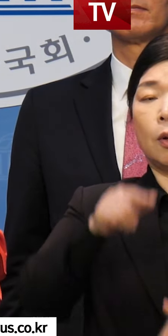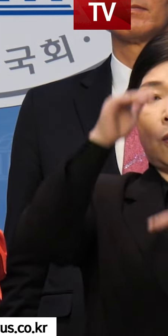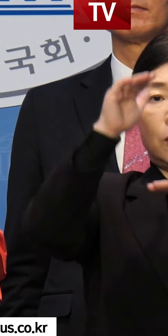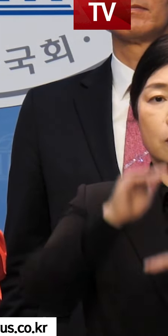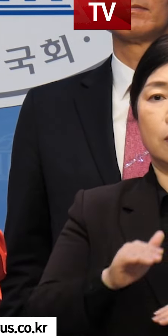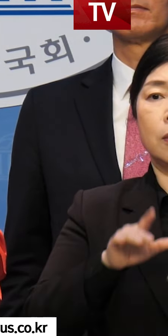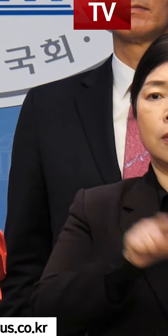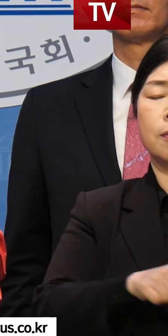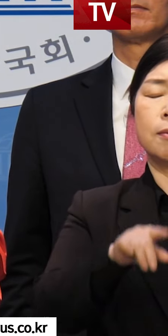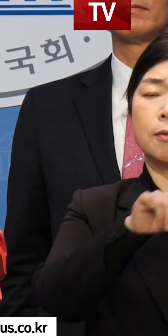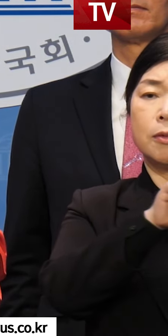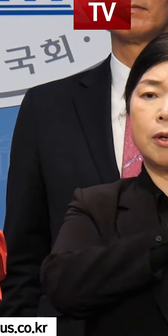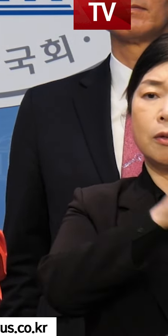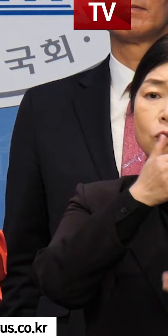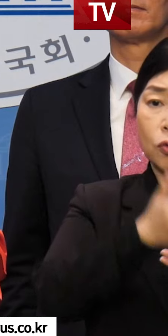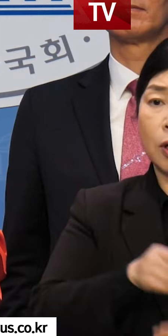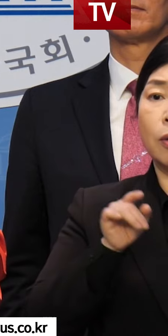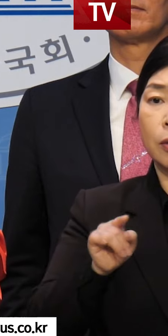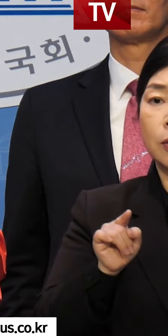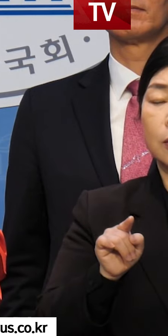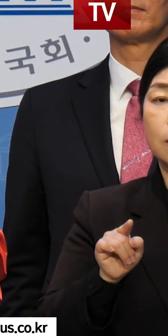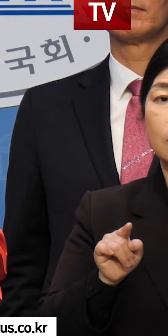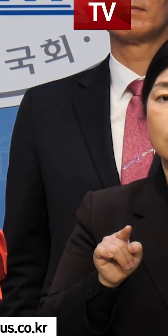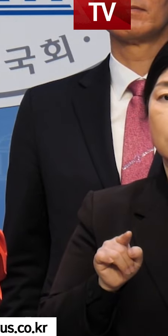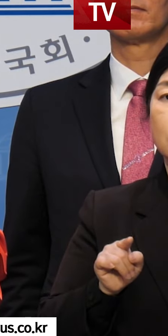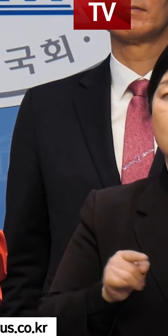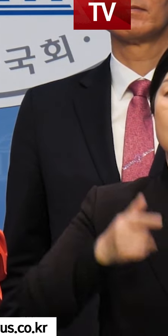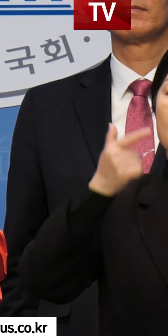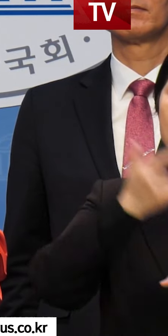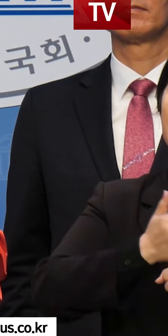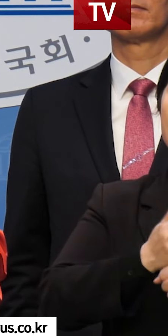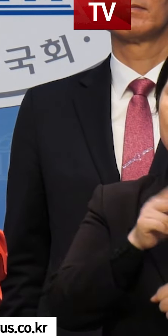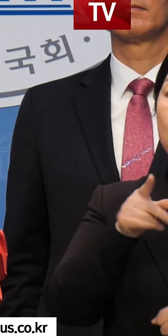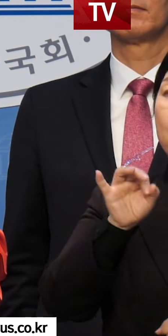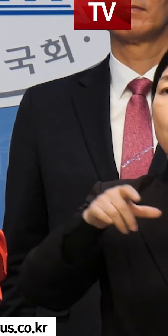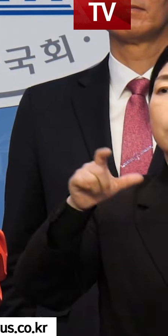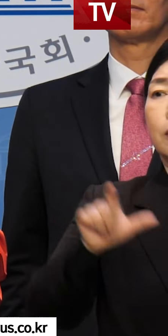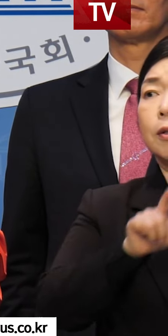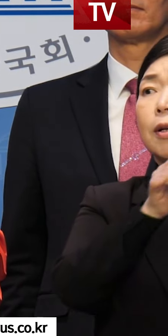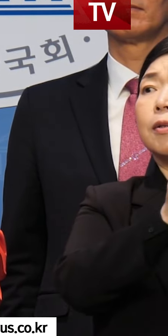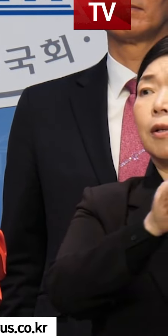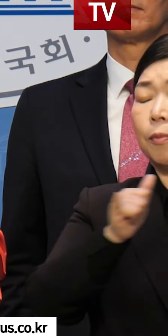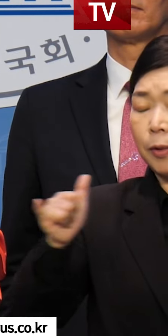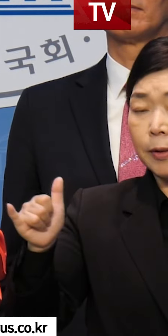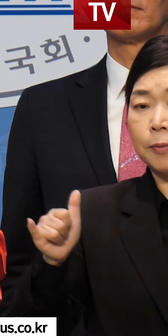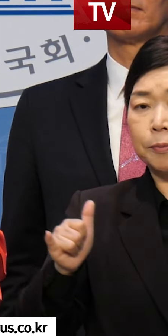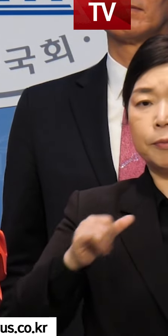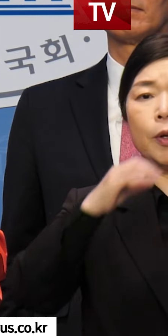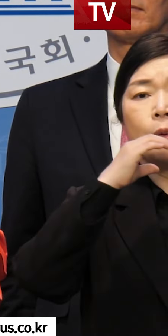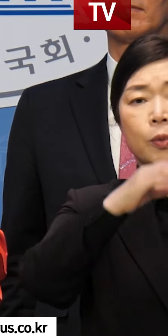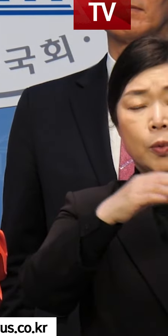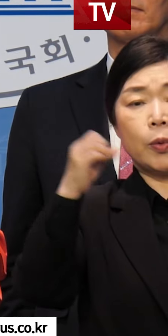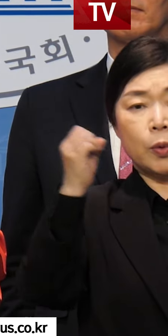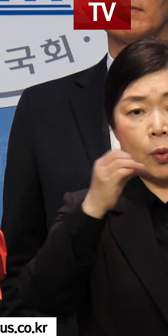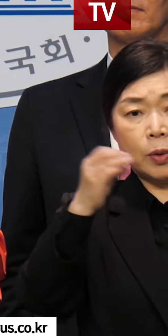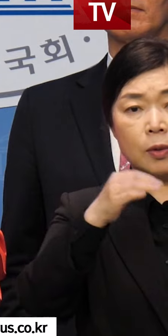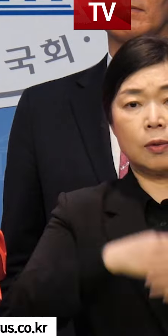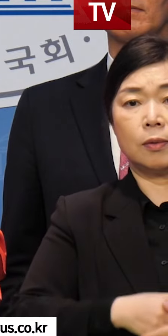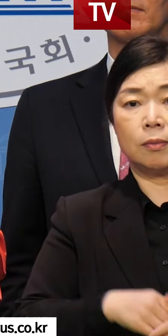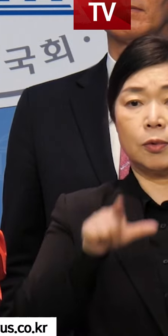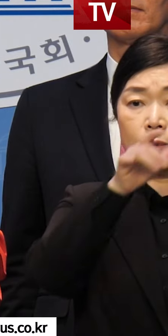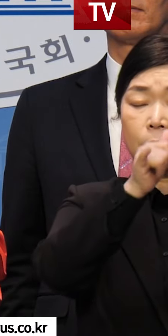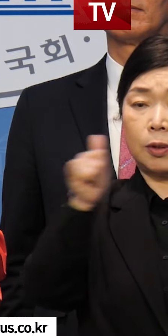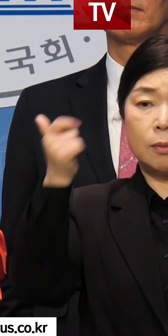과정에서 가장 중요한 것은 우리 남양주시 병지역 주민들과의 소통을 통해